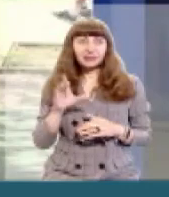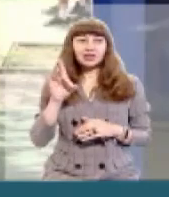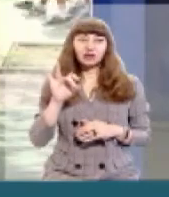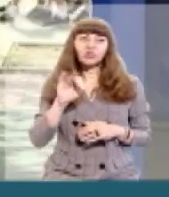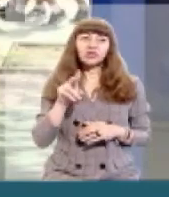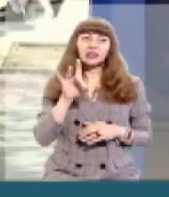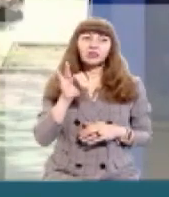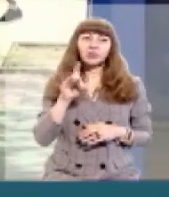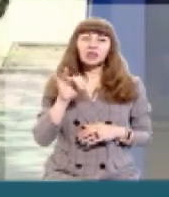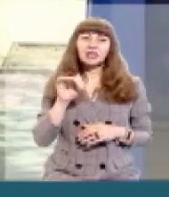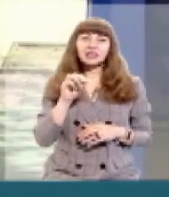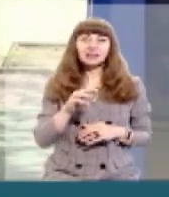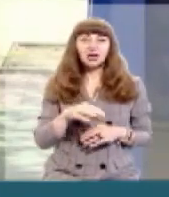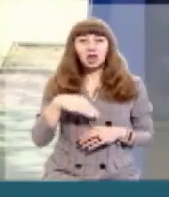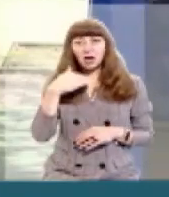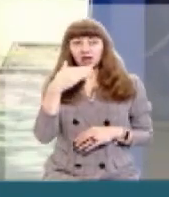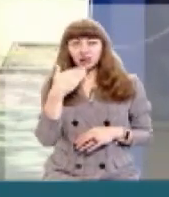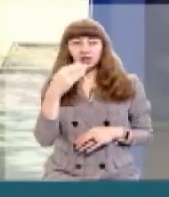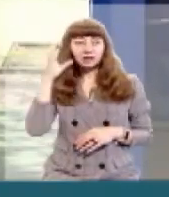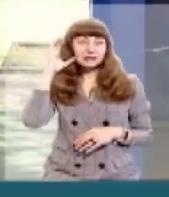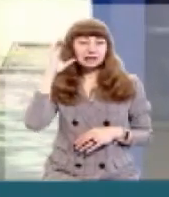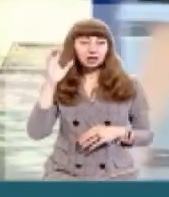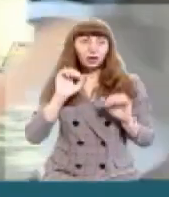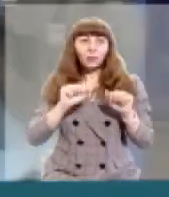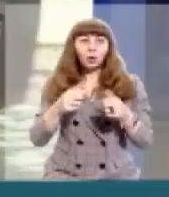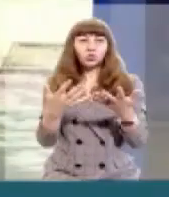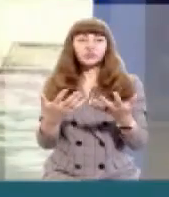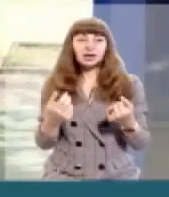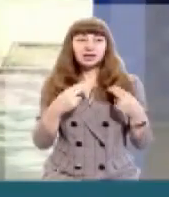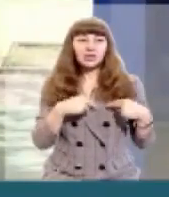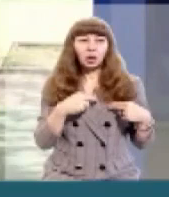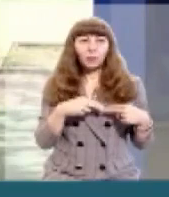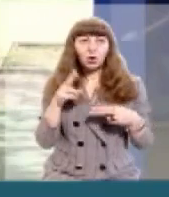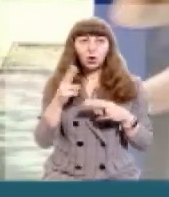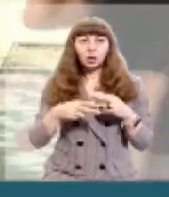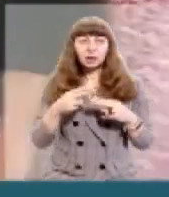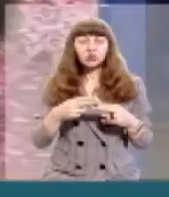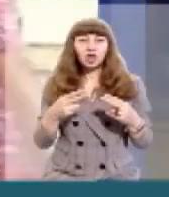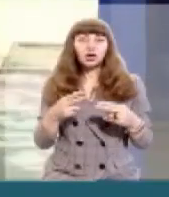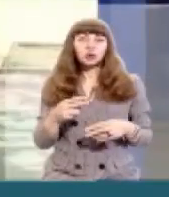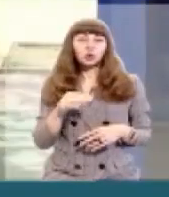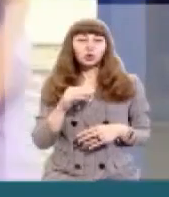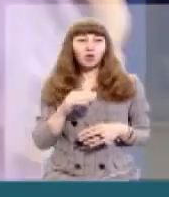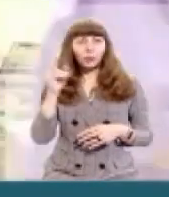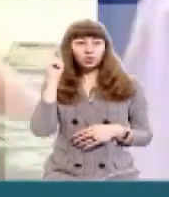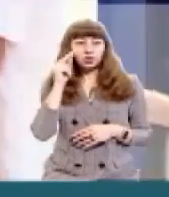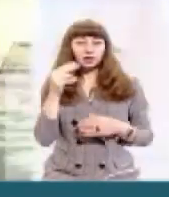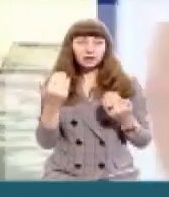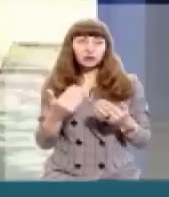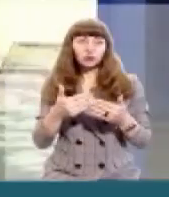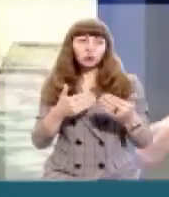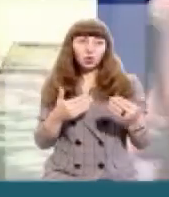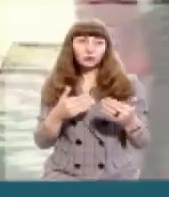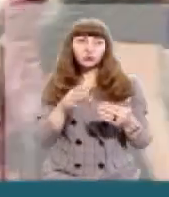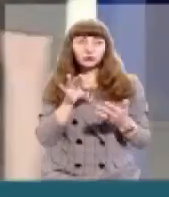криминалиста. Говорили, уже слышала, что могут взять, по окончанию диплома, конечно, но сейчас досрочно,